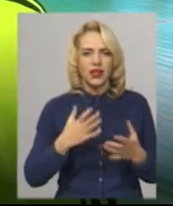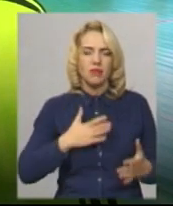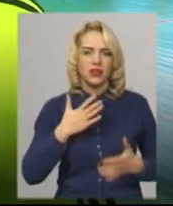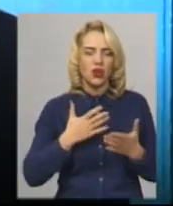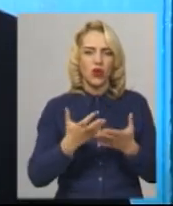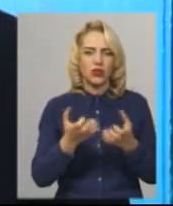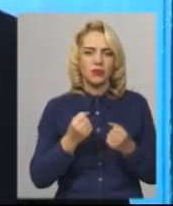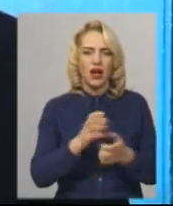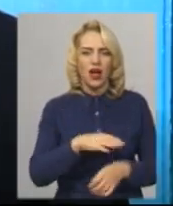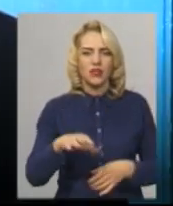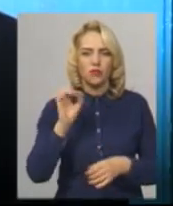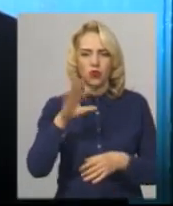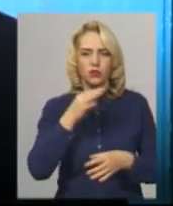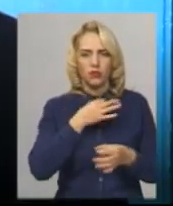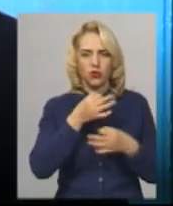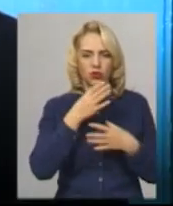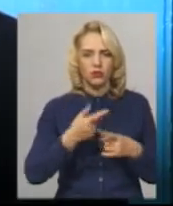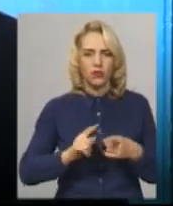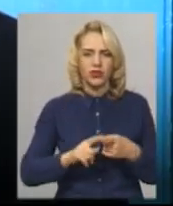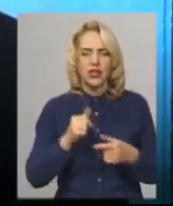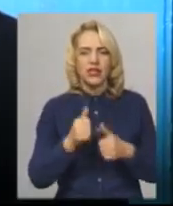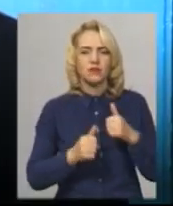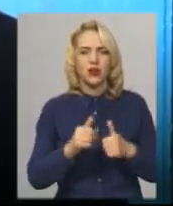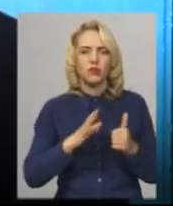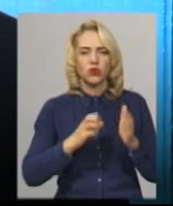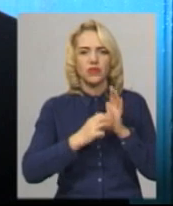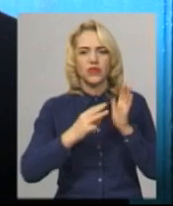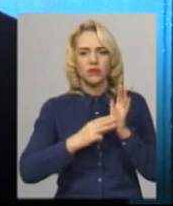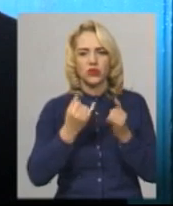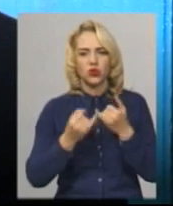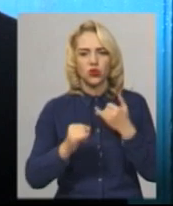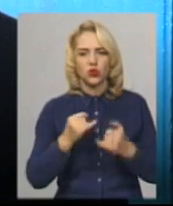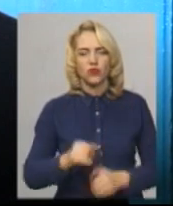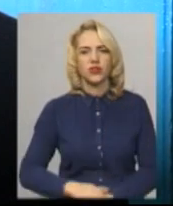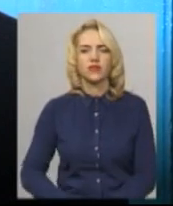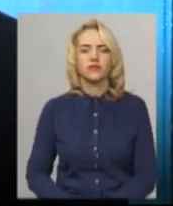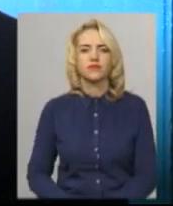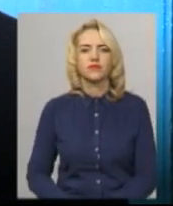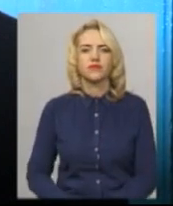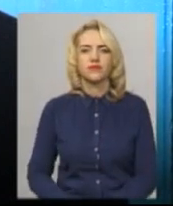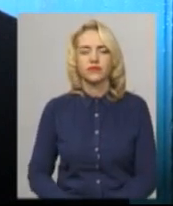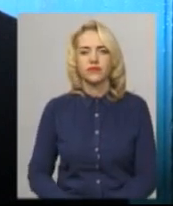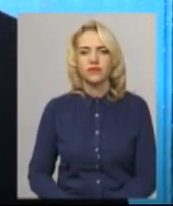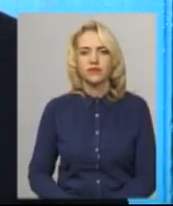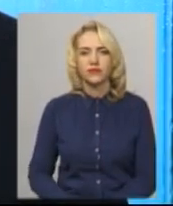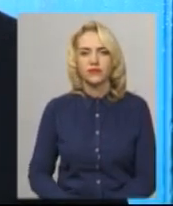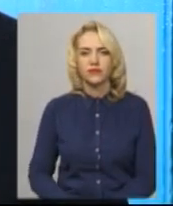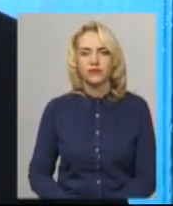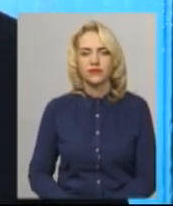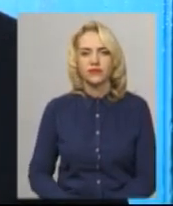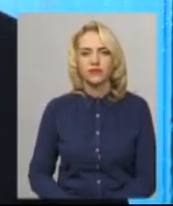саме гандбол. Фінал змагань і нагородження спортсменів відбудеться 18 жовтня. Андрій Гуменний, Дем'ян Цегольник. Новини на Спільному.